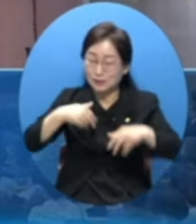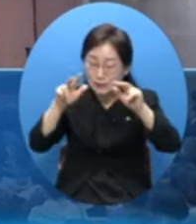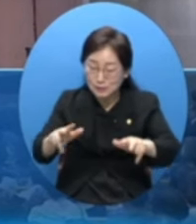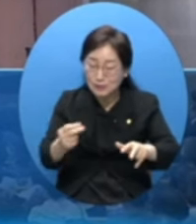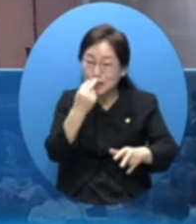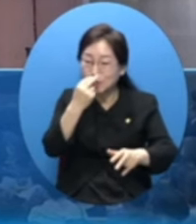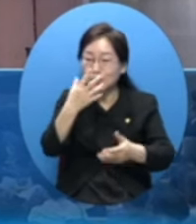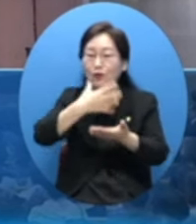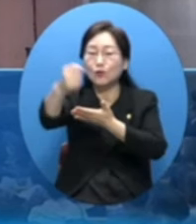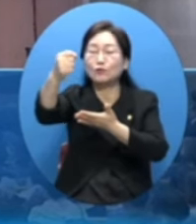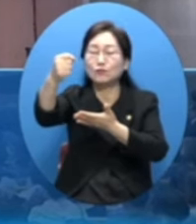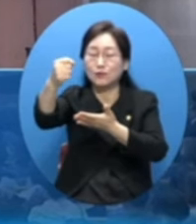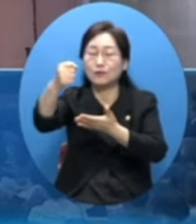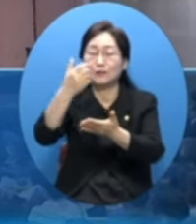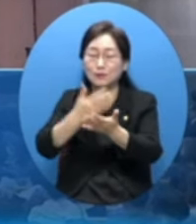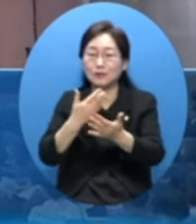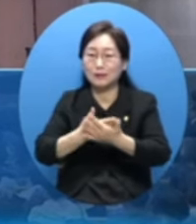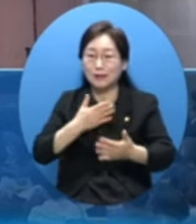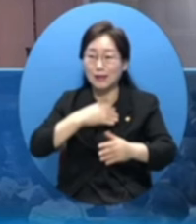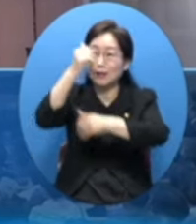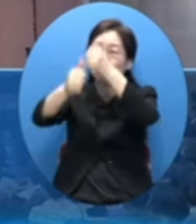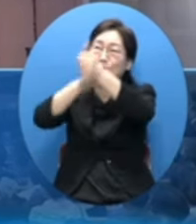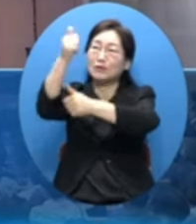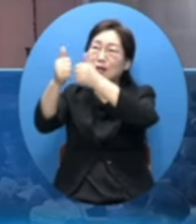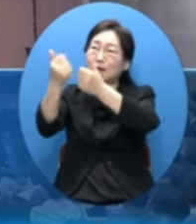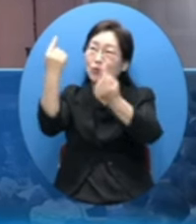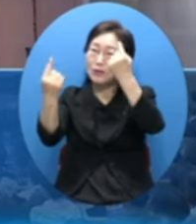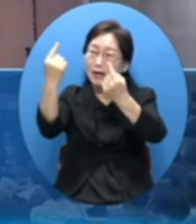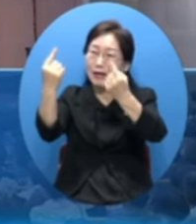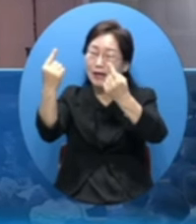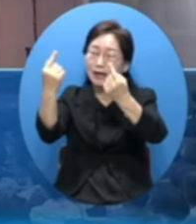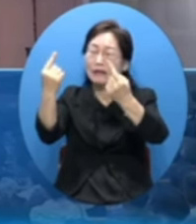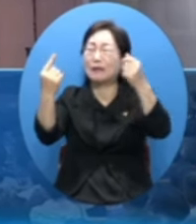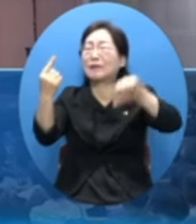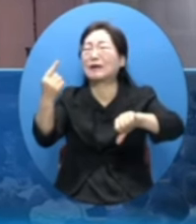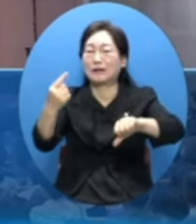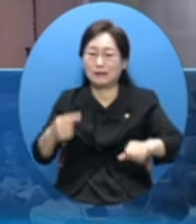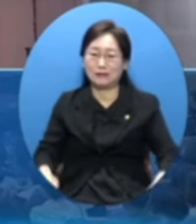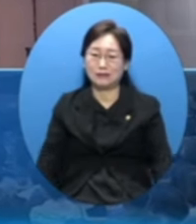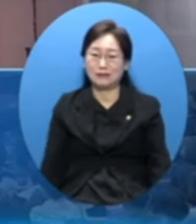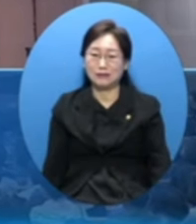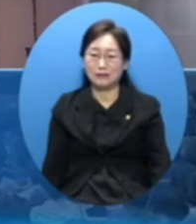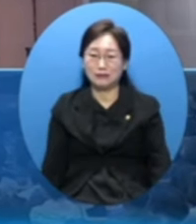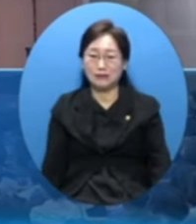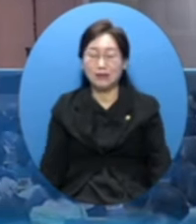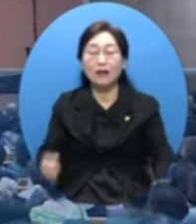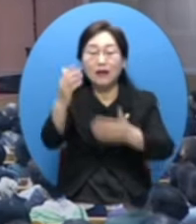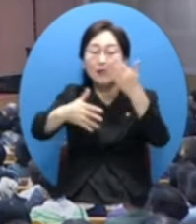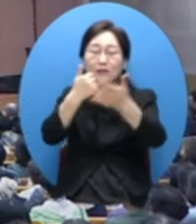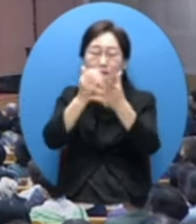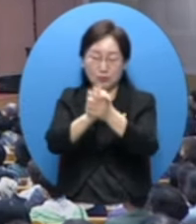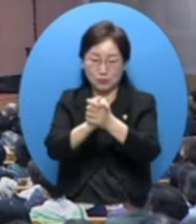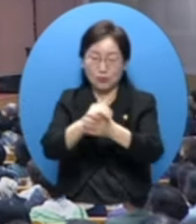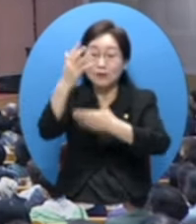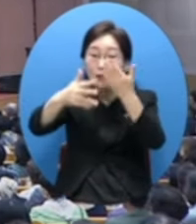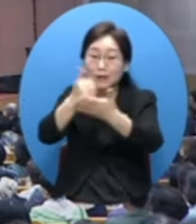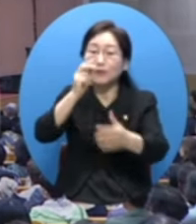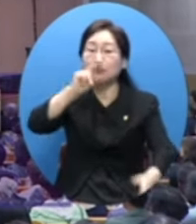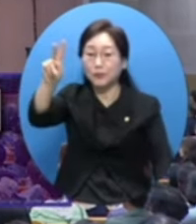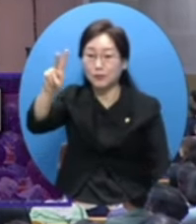생명을 거두시옵소서 나는 내 조상들보다 낫지 못하니이다 하고 그러니까 하나님께 기도한 것입니다. 야훼여